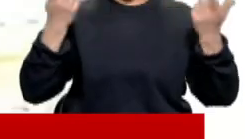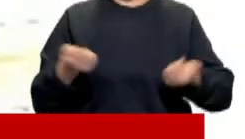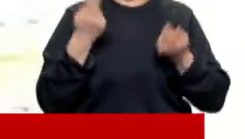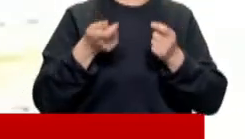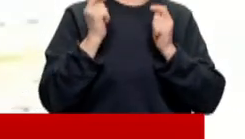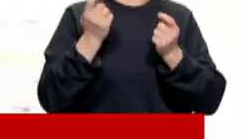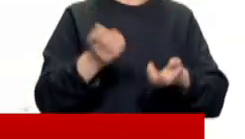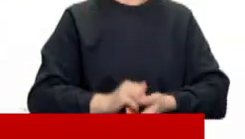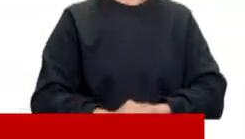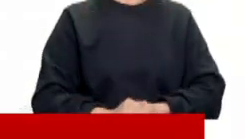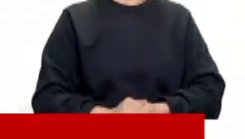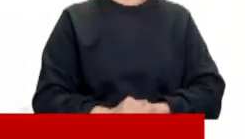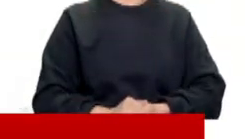zorundayız